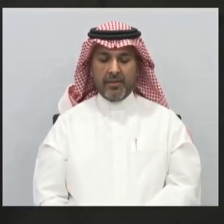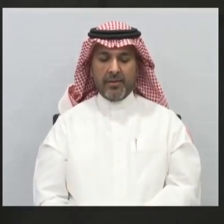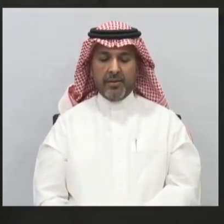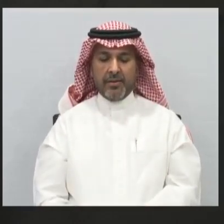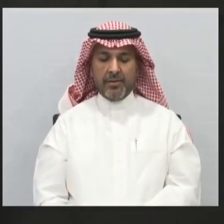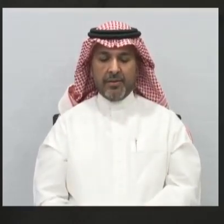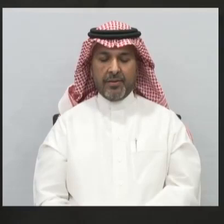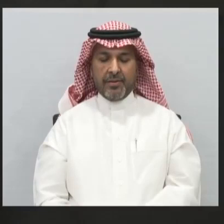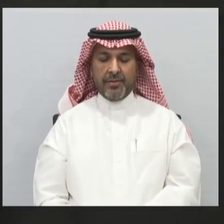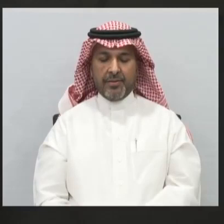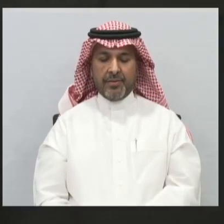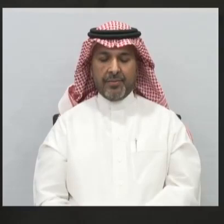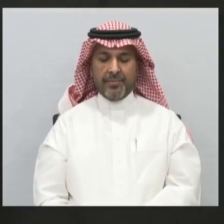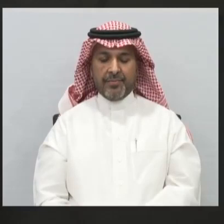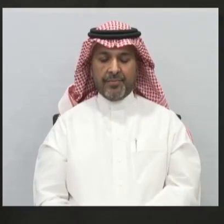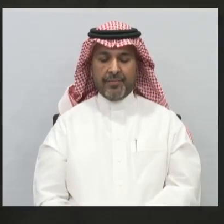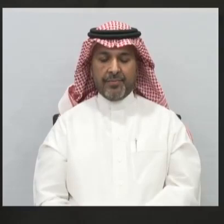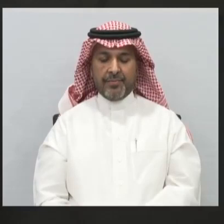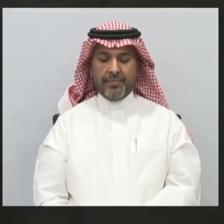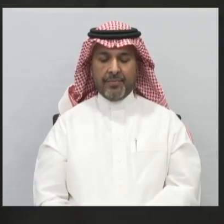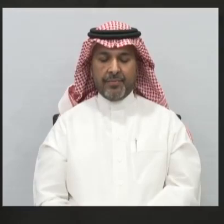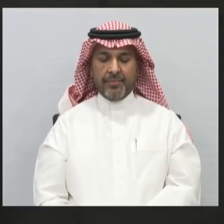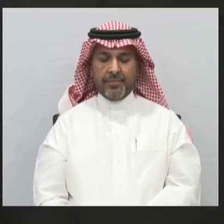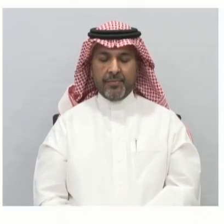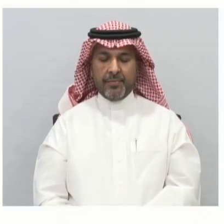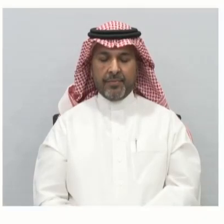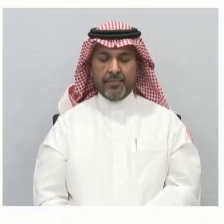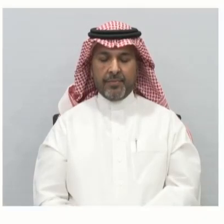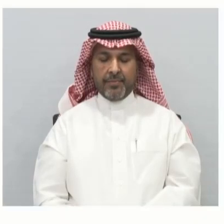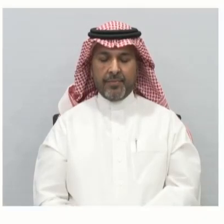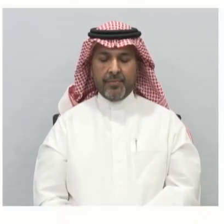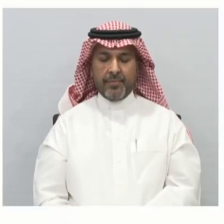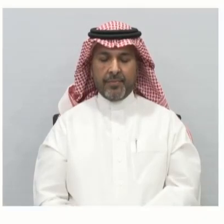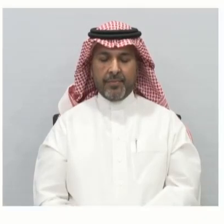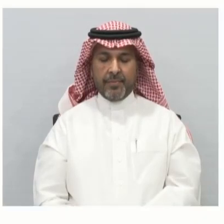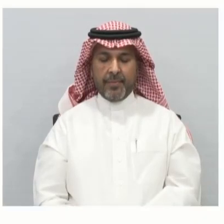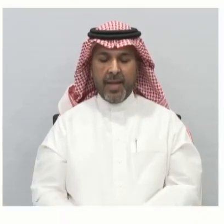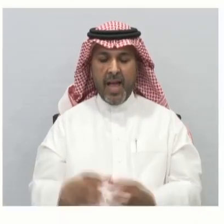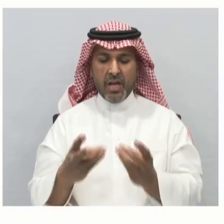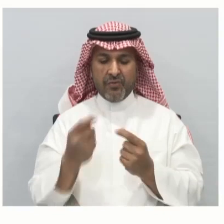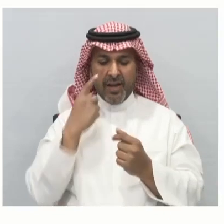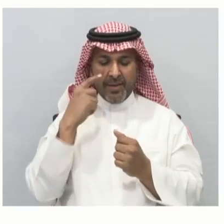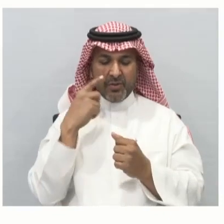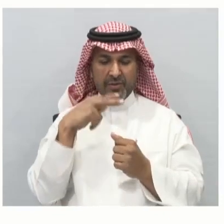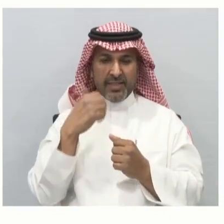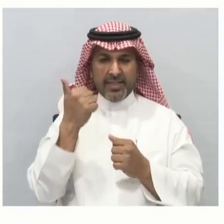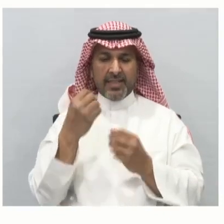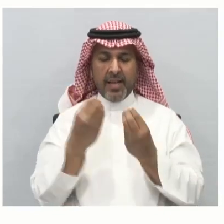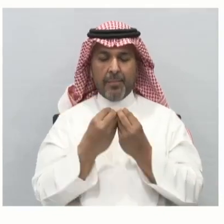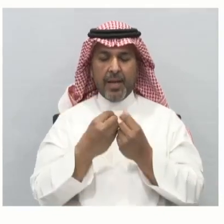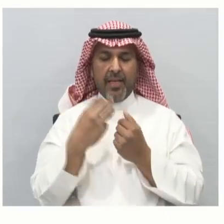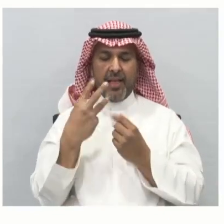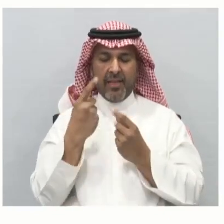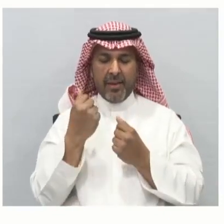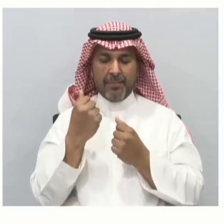ماذا على شكل اجزاء على شكل كسر فيصبح السته كعدد صحيح سته